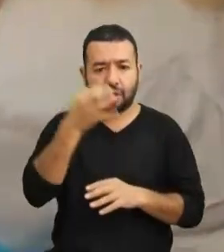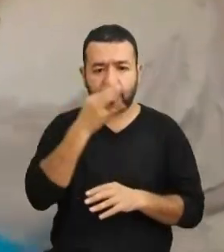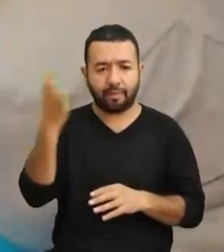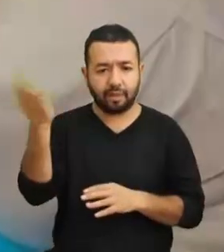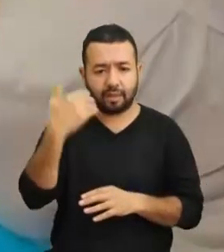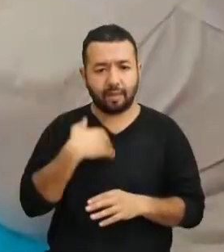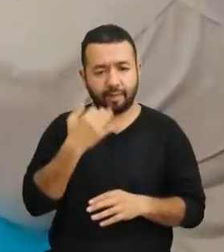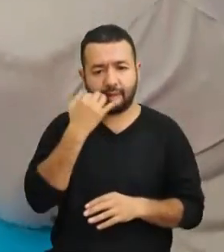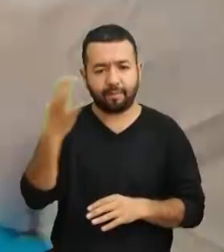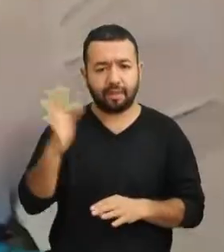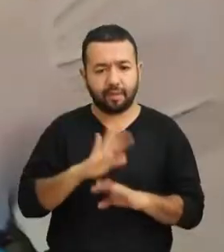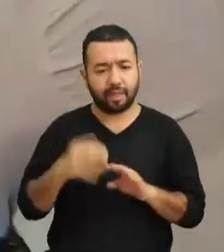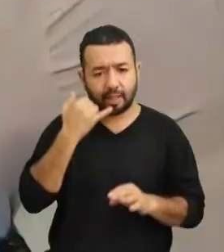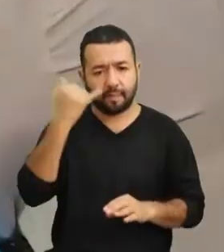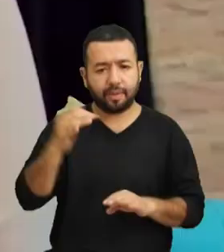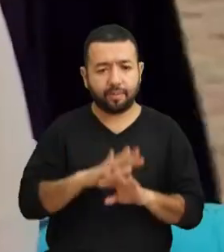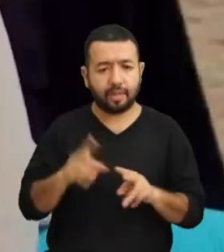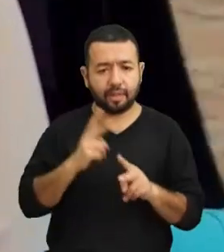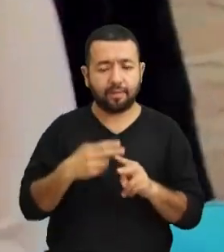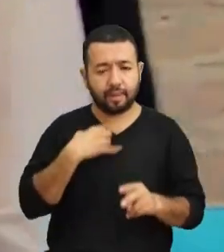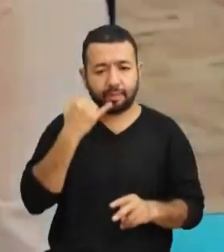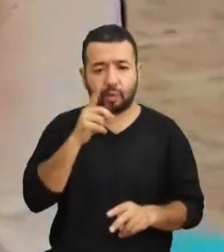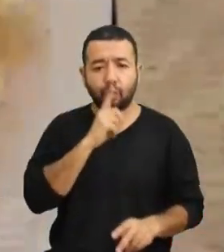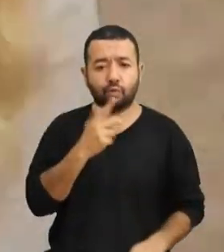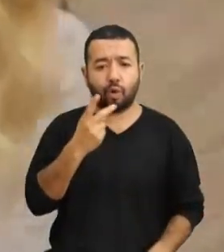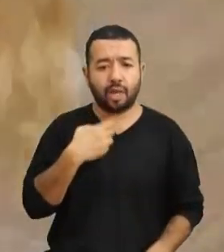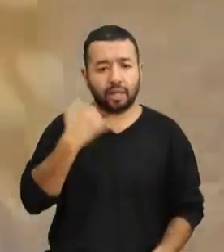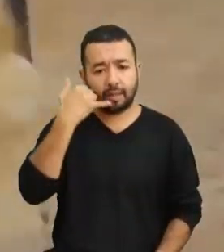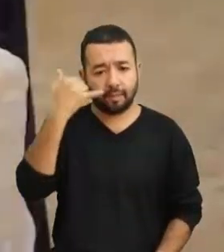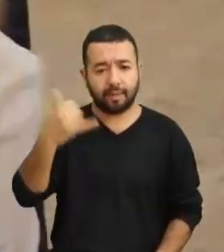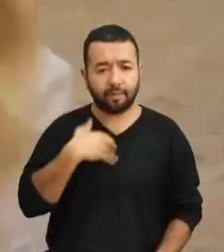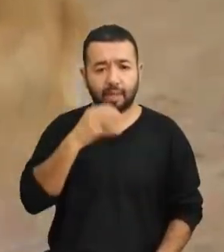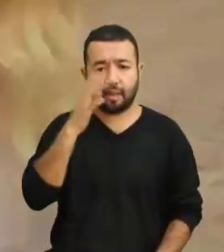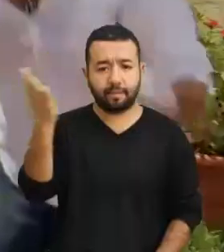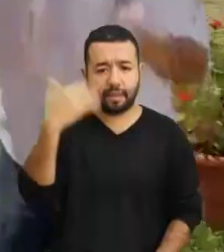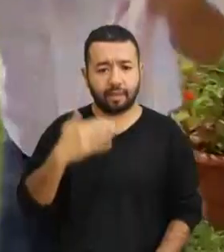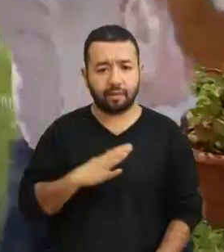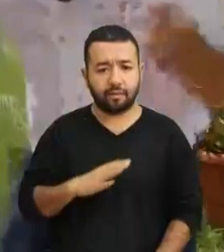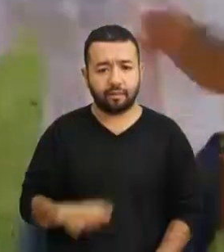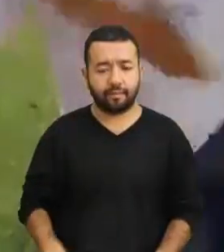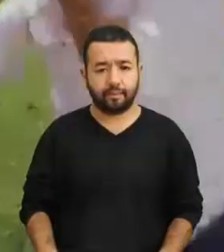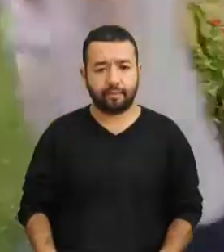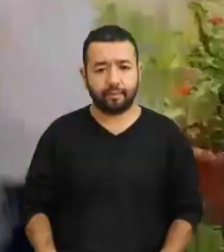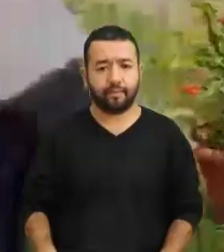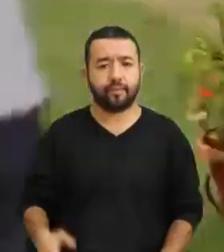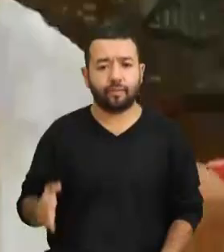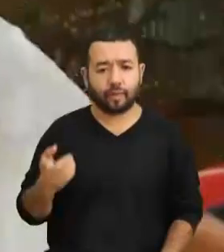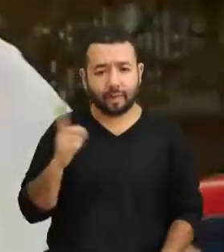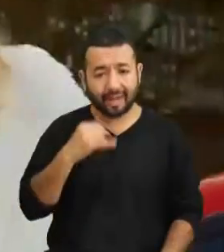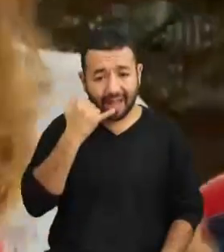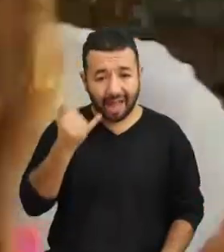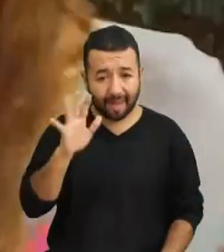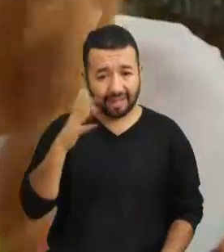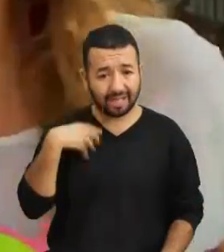Ha ben çağırdım babacığım, ben aradım, aradım. Hemen olay olur olmaz, 112 hızlı acil aradım, ben çağırdım. İyi, tamam. Oo, yok bir de araba